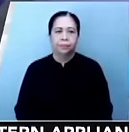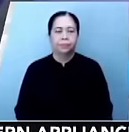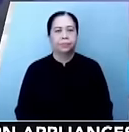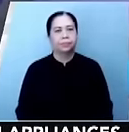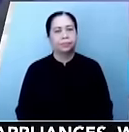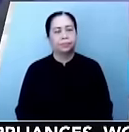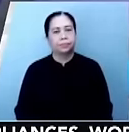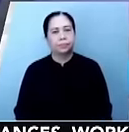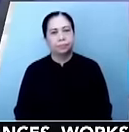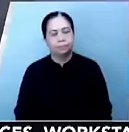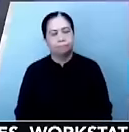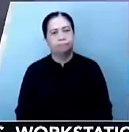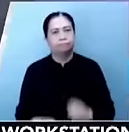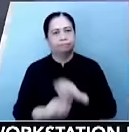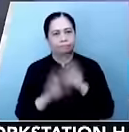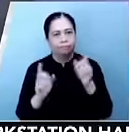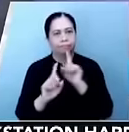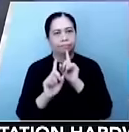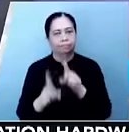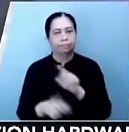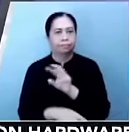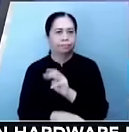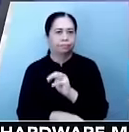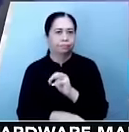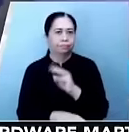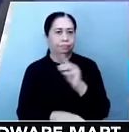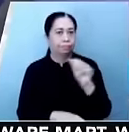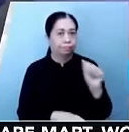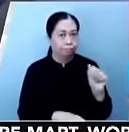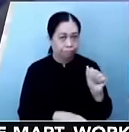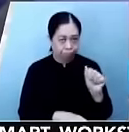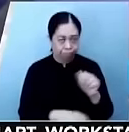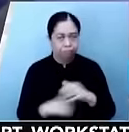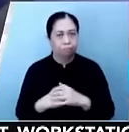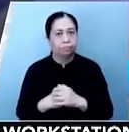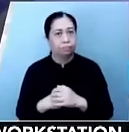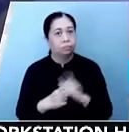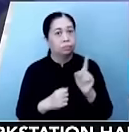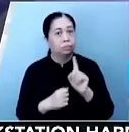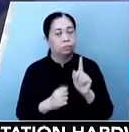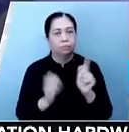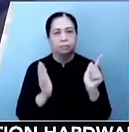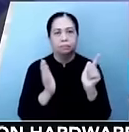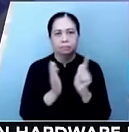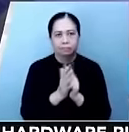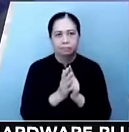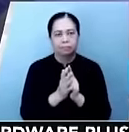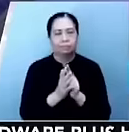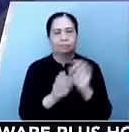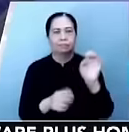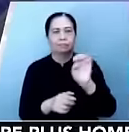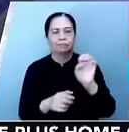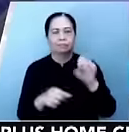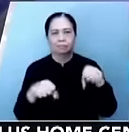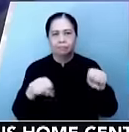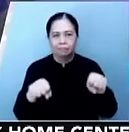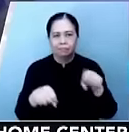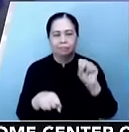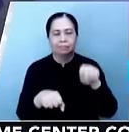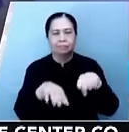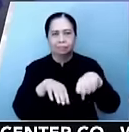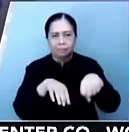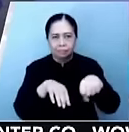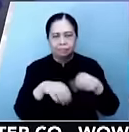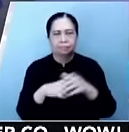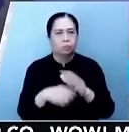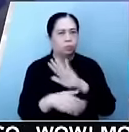Malinaw ang tugon ng Metro Manila Development Authority o MMDA sa pagbabawal ng mga e-trike at e-bike sa national roads. Huhulihin ang